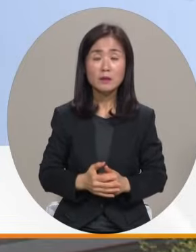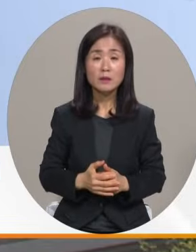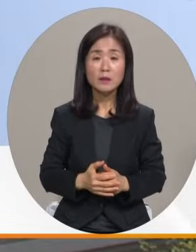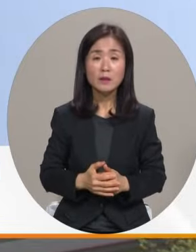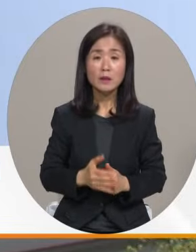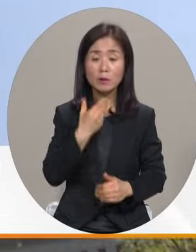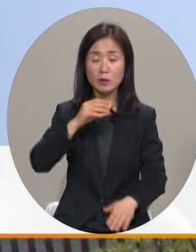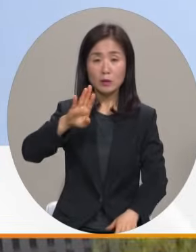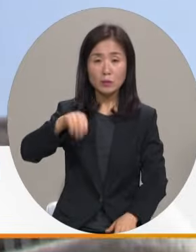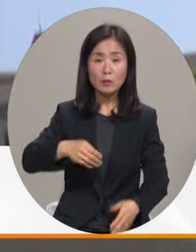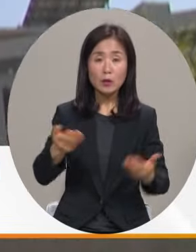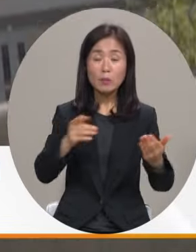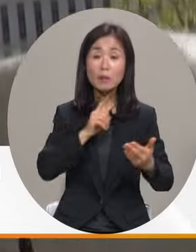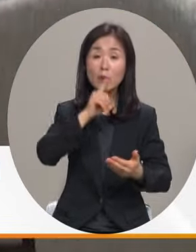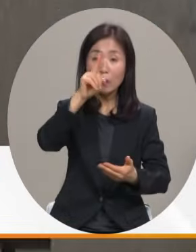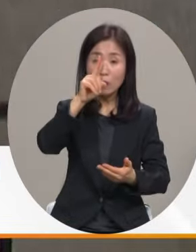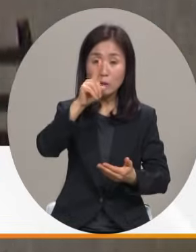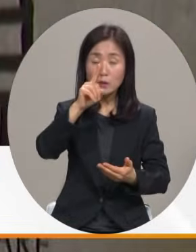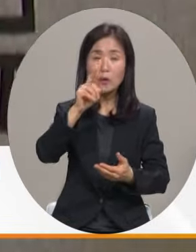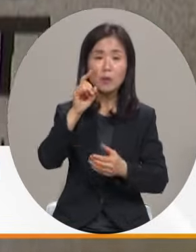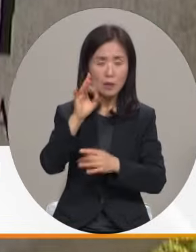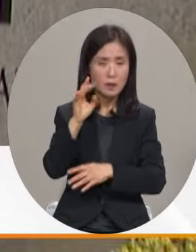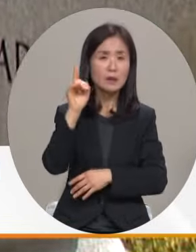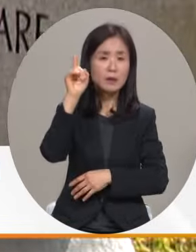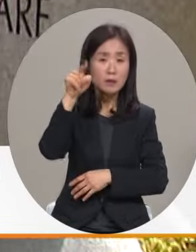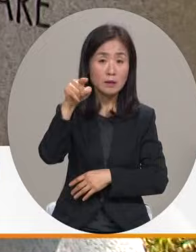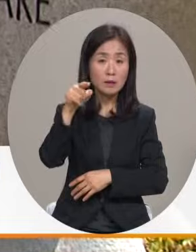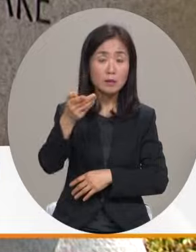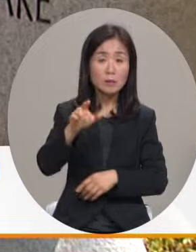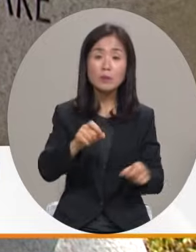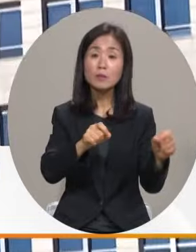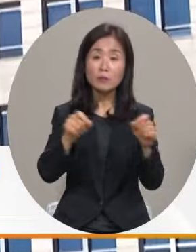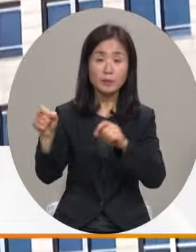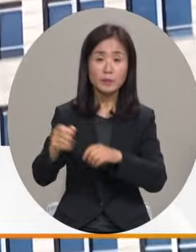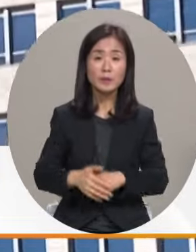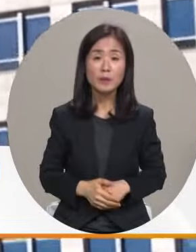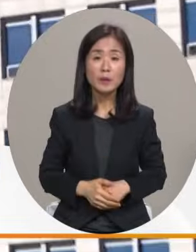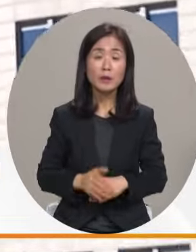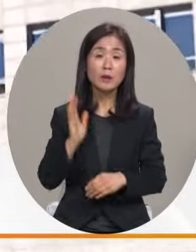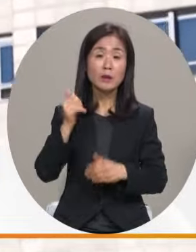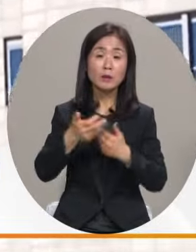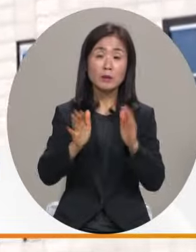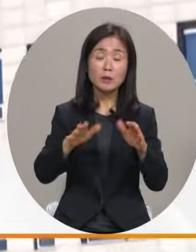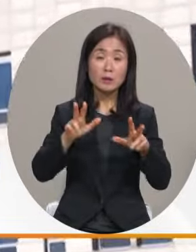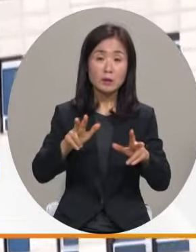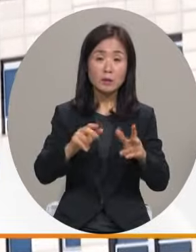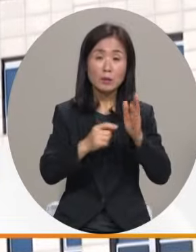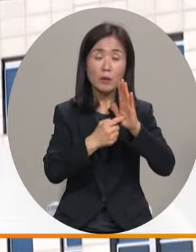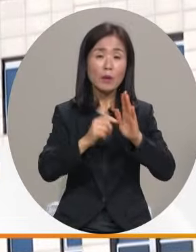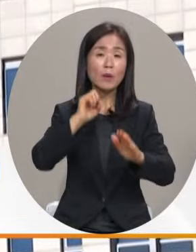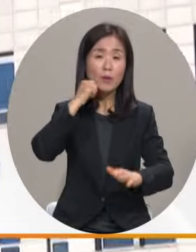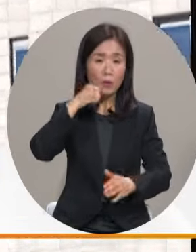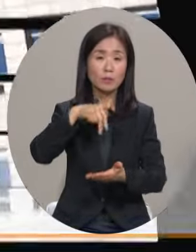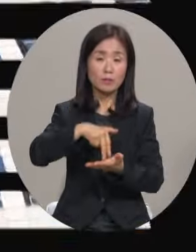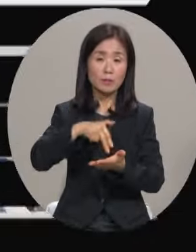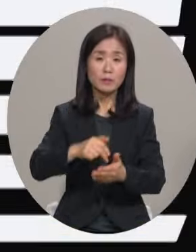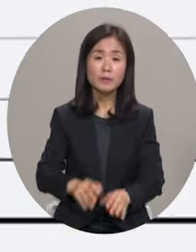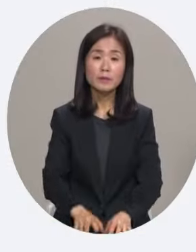보건복지부 업무보고 일정은 당초 내일에서 뒤로 밀렸습니다 대통령 실도 당장 발표는 어렵다는